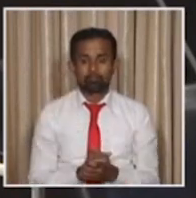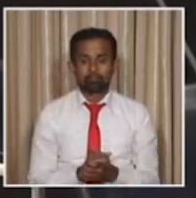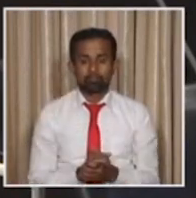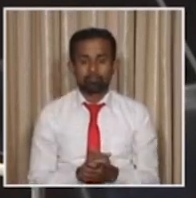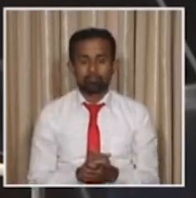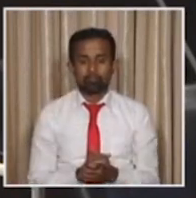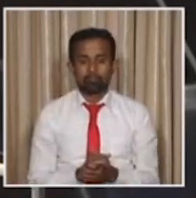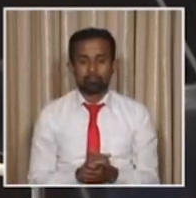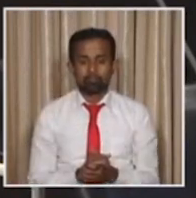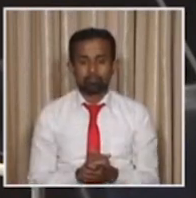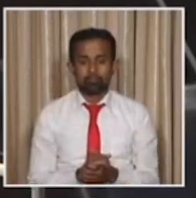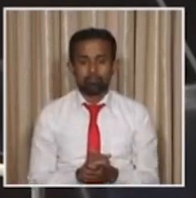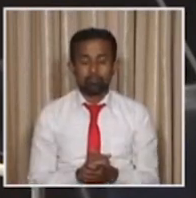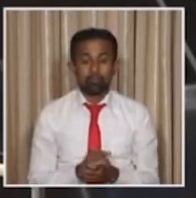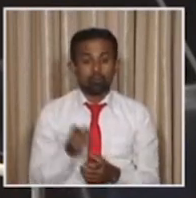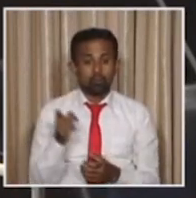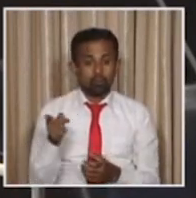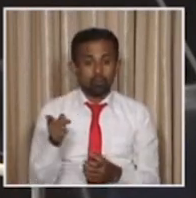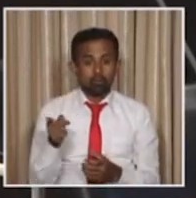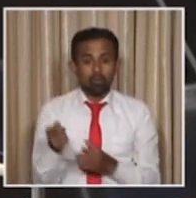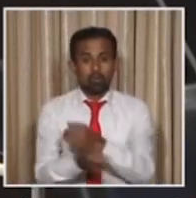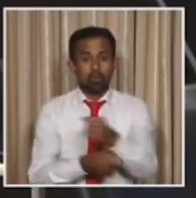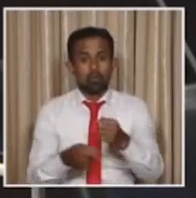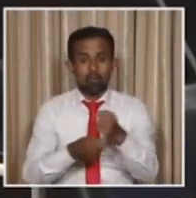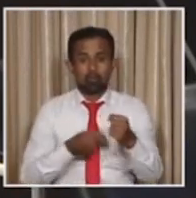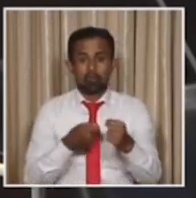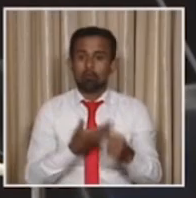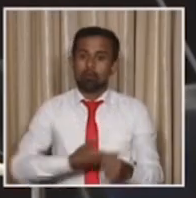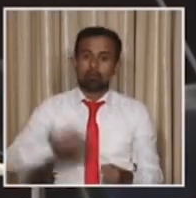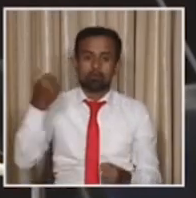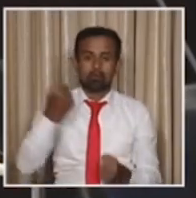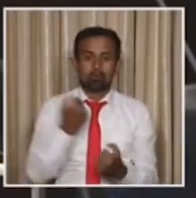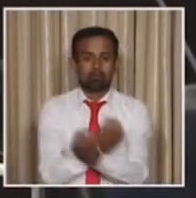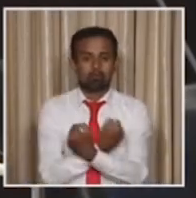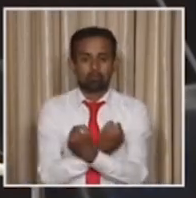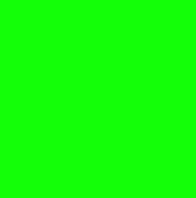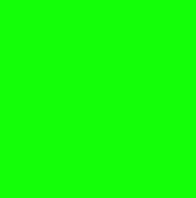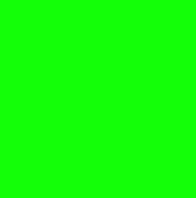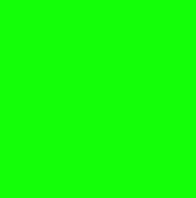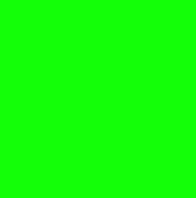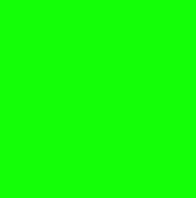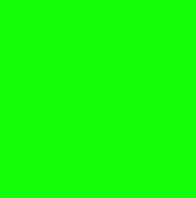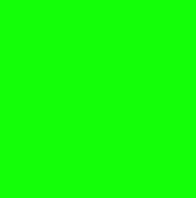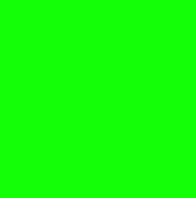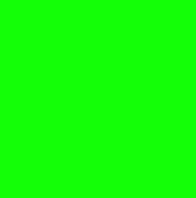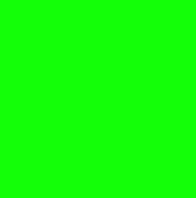அறுவடை செய்து கொண்டு சென்றிருக்கிறார். போலீசார் இதுவரை எந்த நடவடிக்கையும் எடுக்கவில்லை. இதுதான் இந்த நாட்டினுடைய நிலைமை.